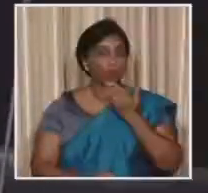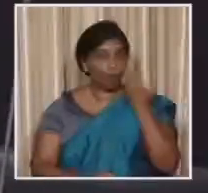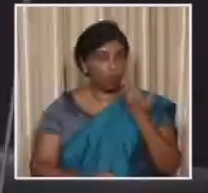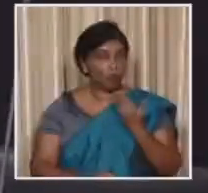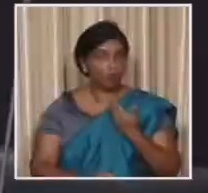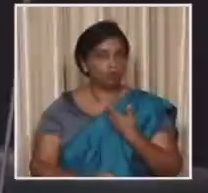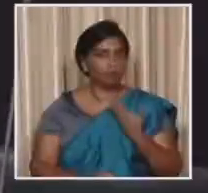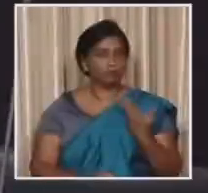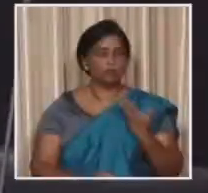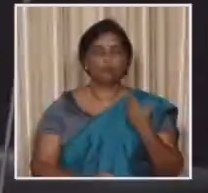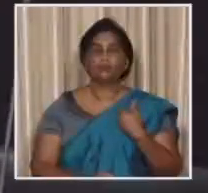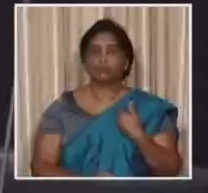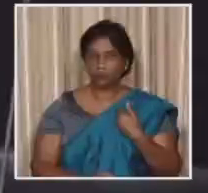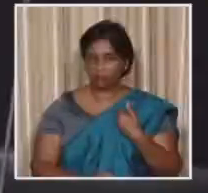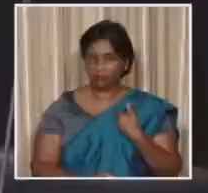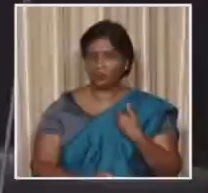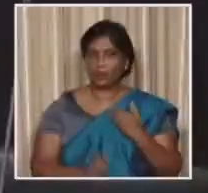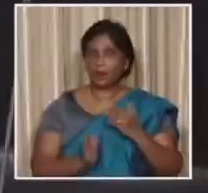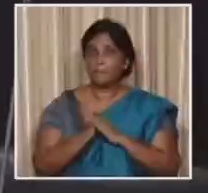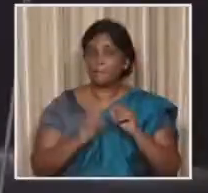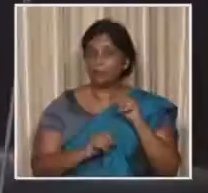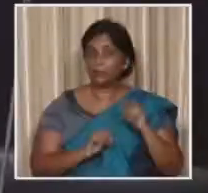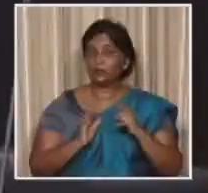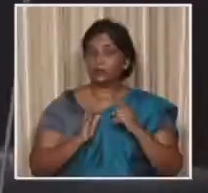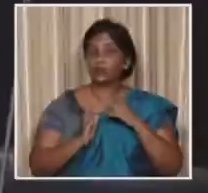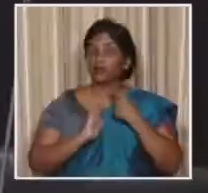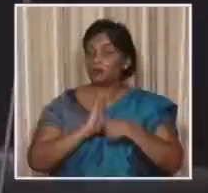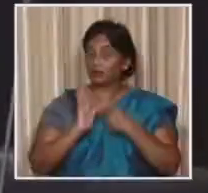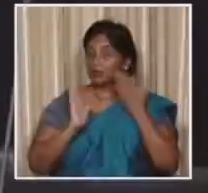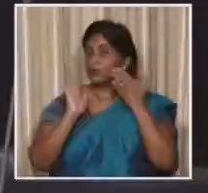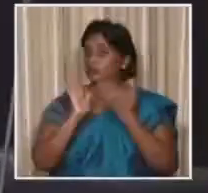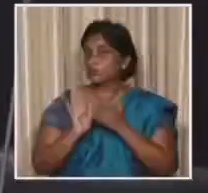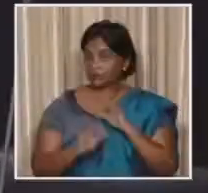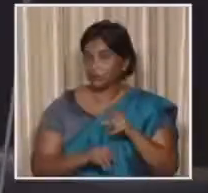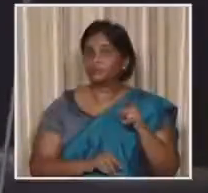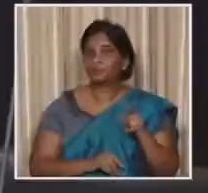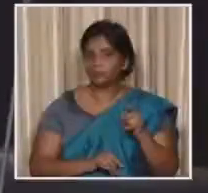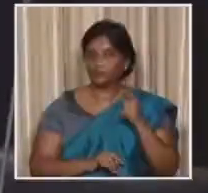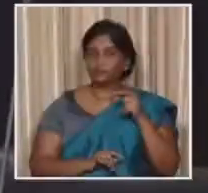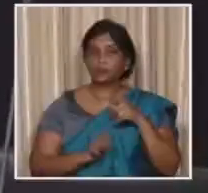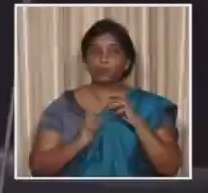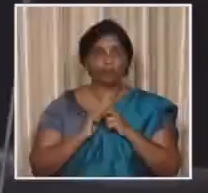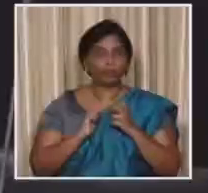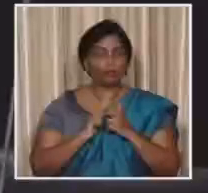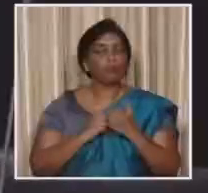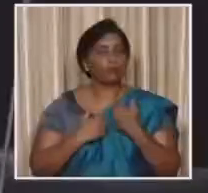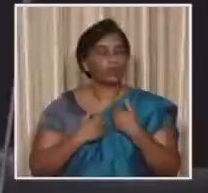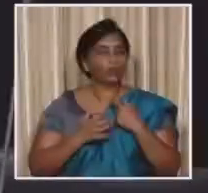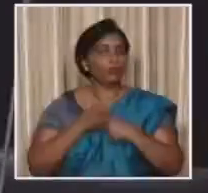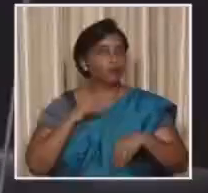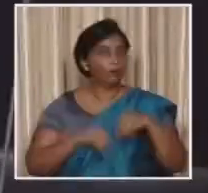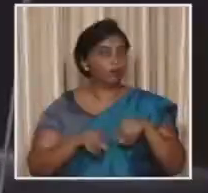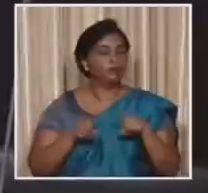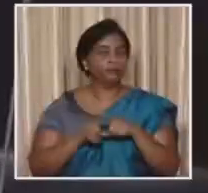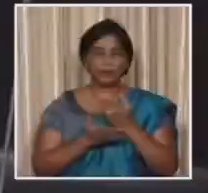ඇති වුණේ මාධ්‍ය මගින් ජාතියට මඟ පෙන්වීමක් කරන්න. මේ අර්බුදයෙන් අපිට දේශපාලන